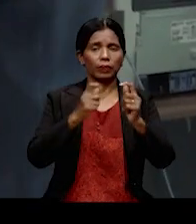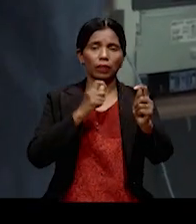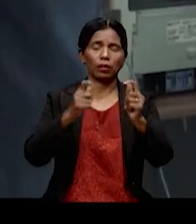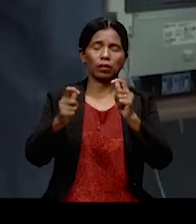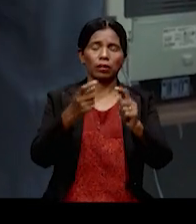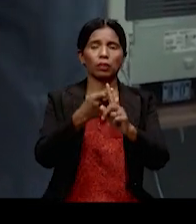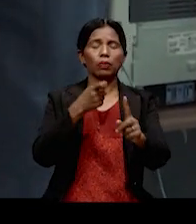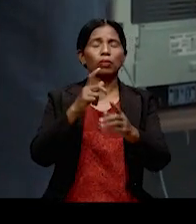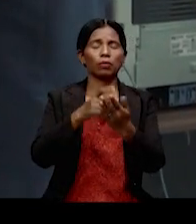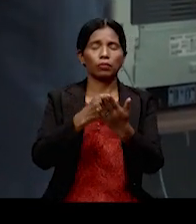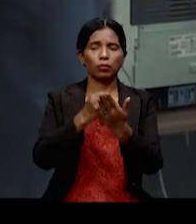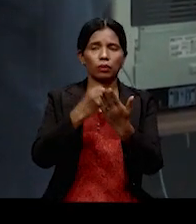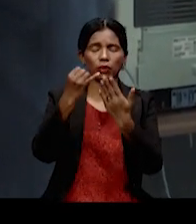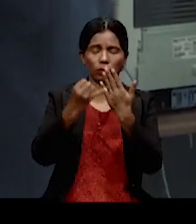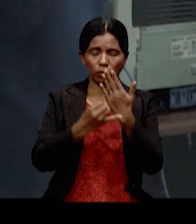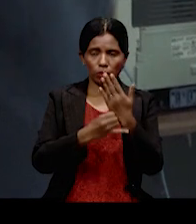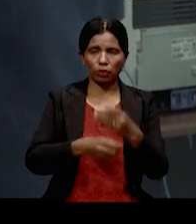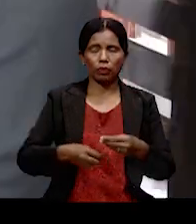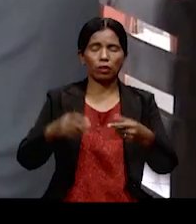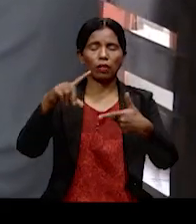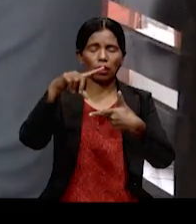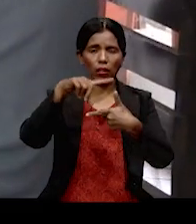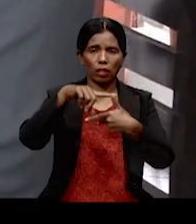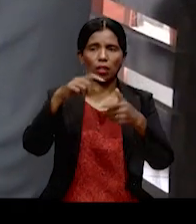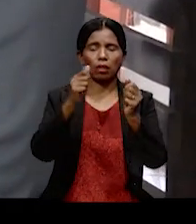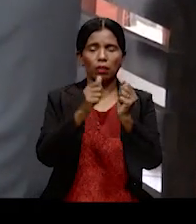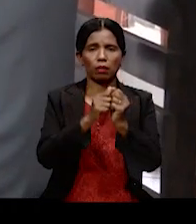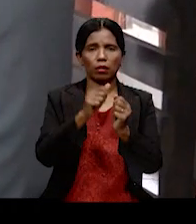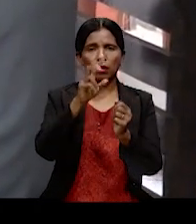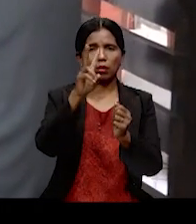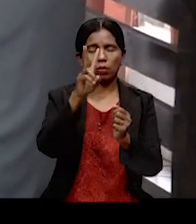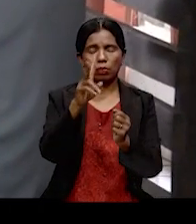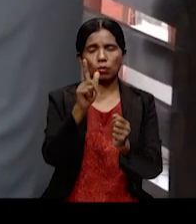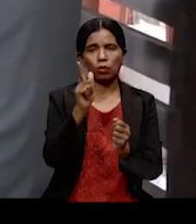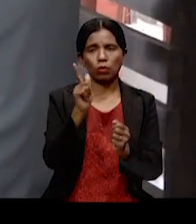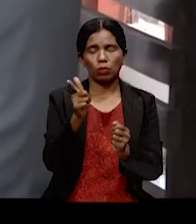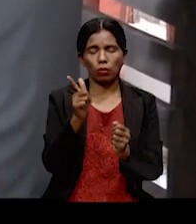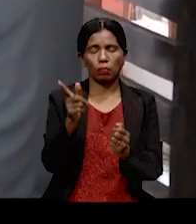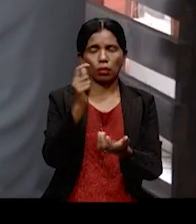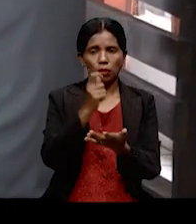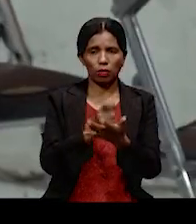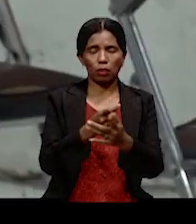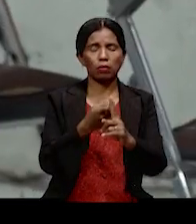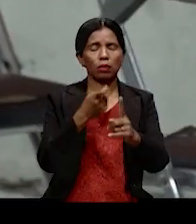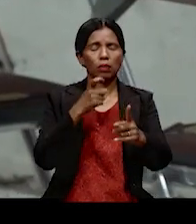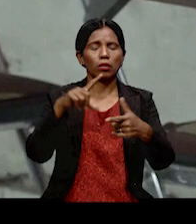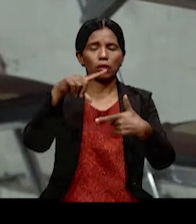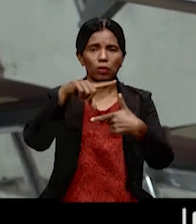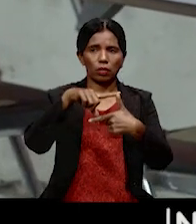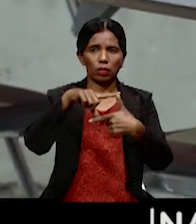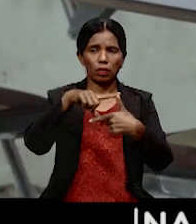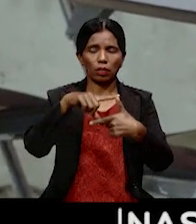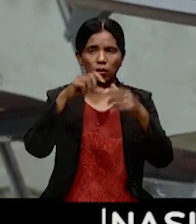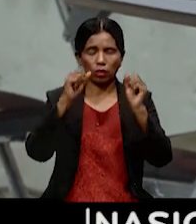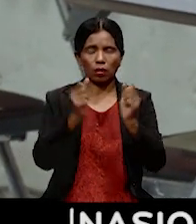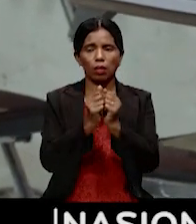agora atribui ona karta kondusau hamutu krihun ruanulu resing Komposto husi karta kondusau ho blanco original